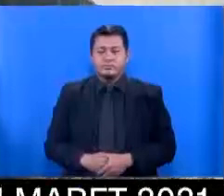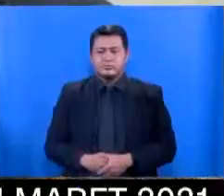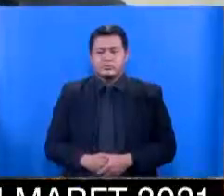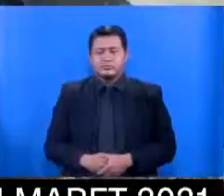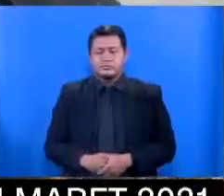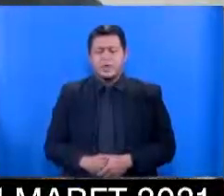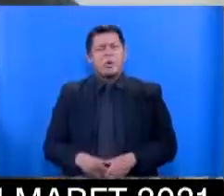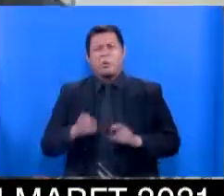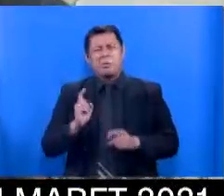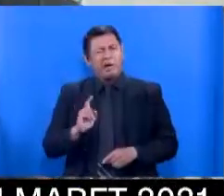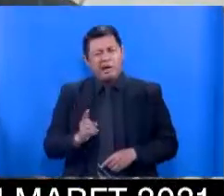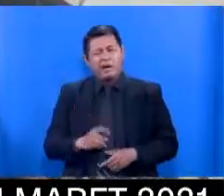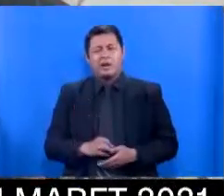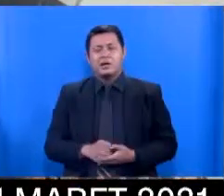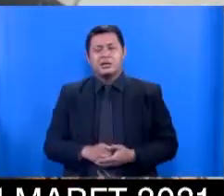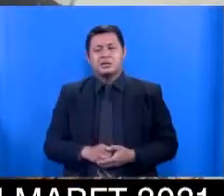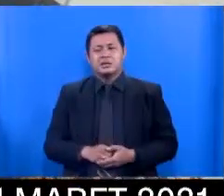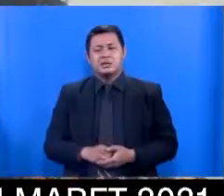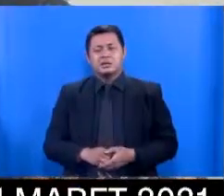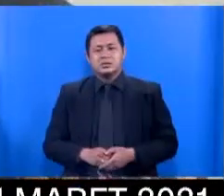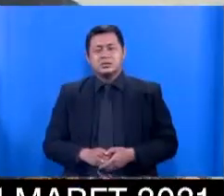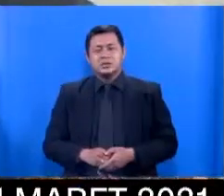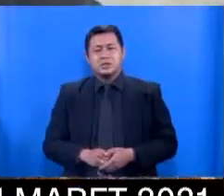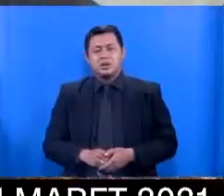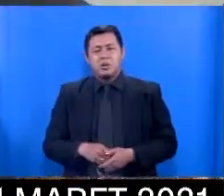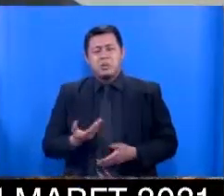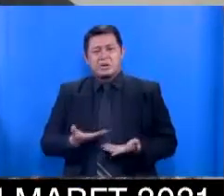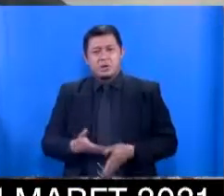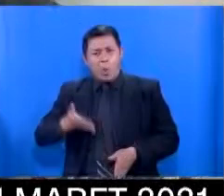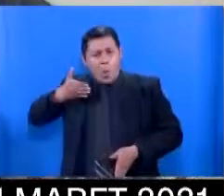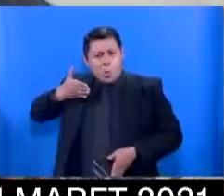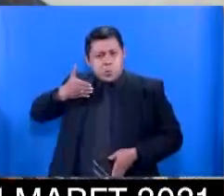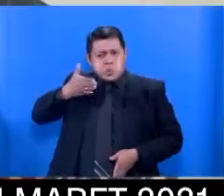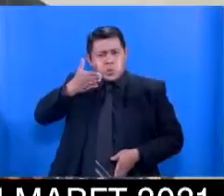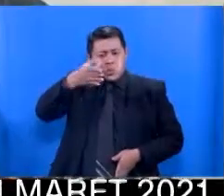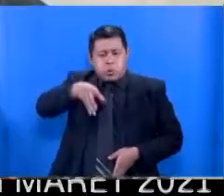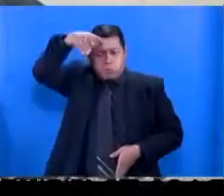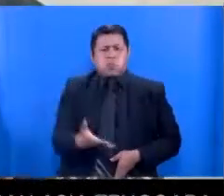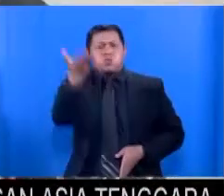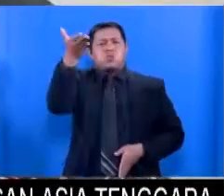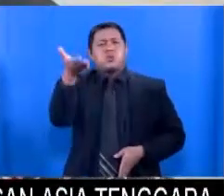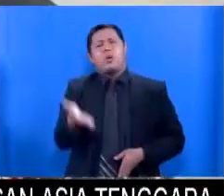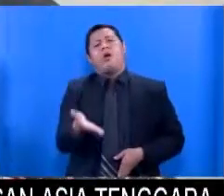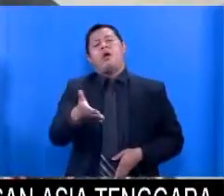Sangat berbahaya, apalagi kalau misalkan kita lagi ngebut, banyak jalan bolong.